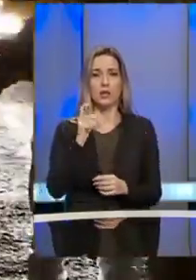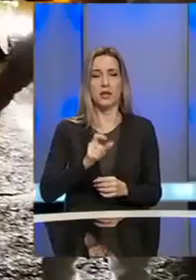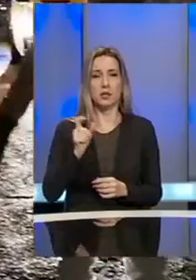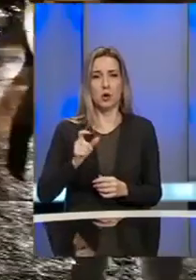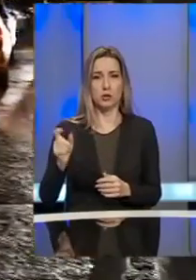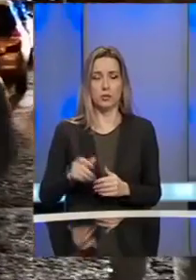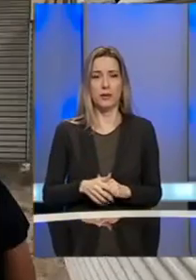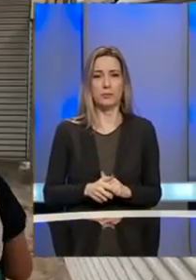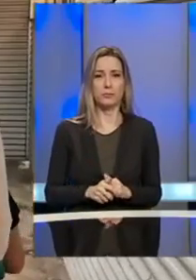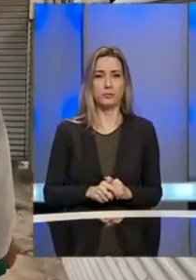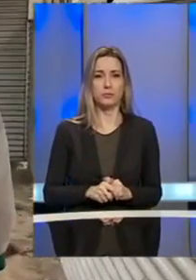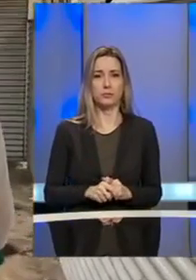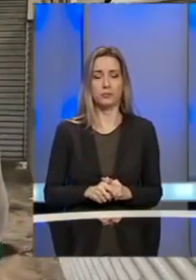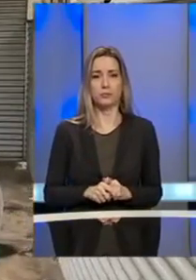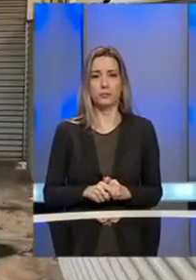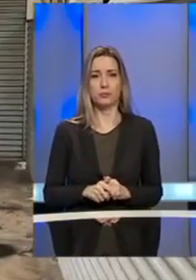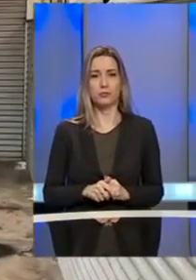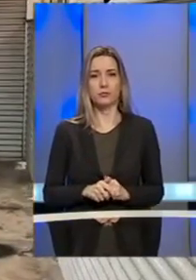osoba.